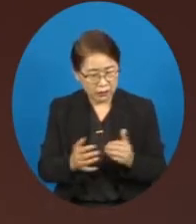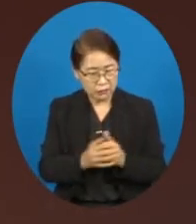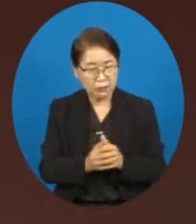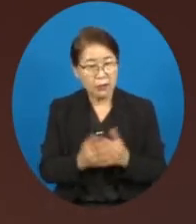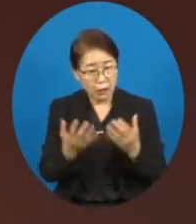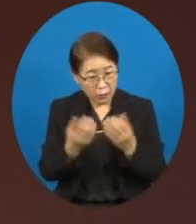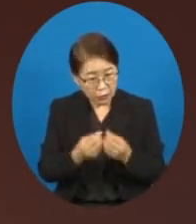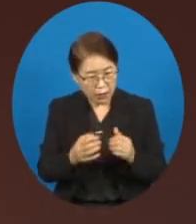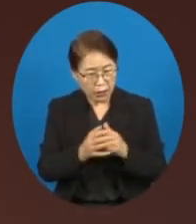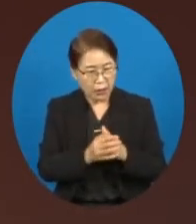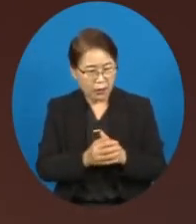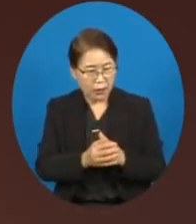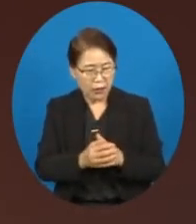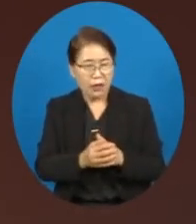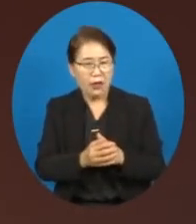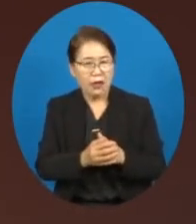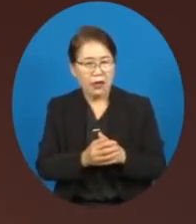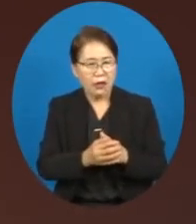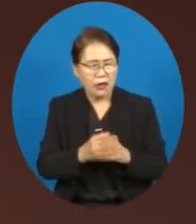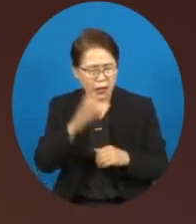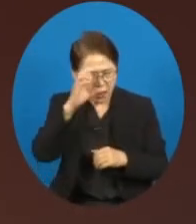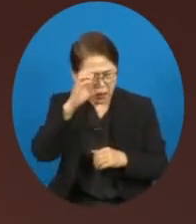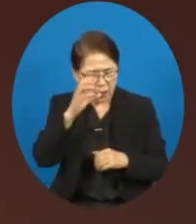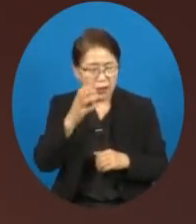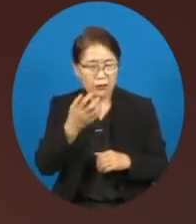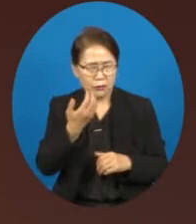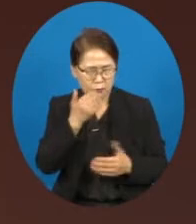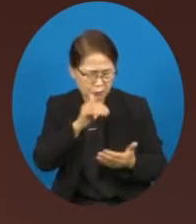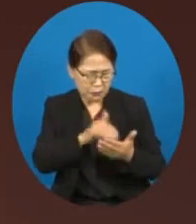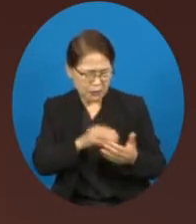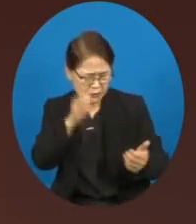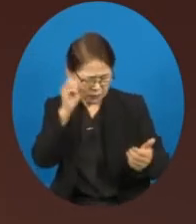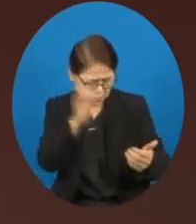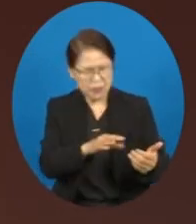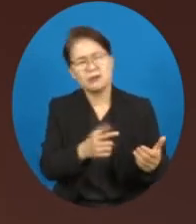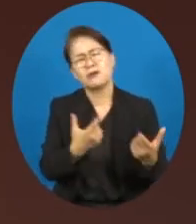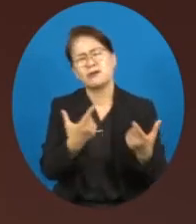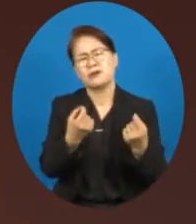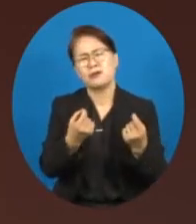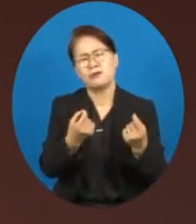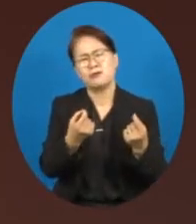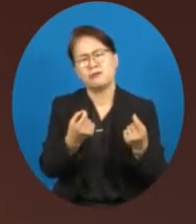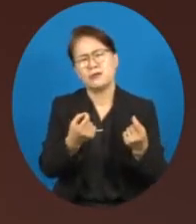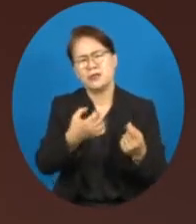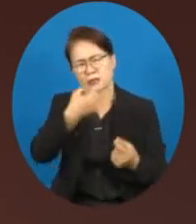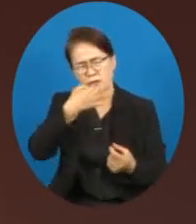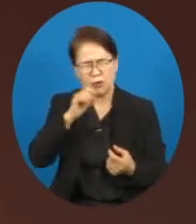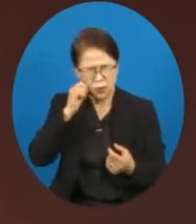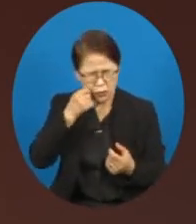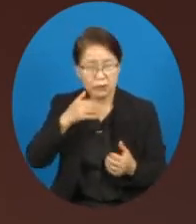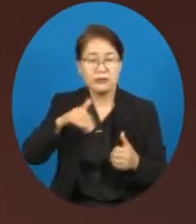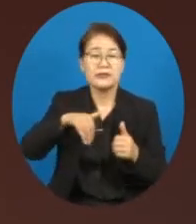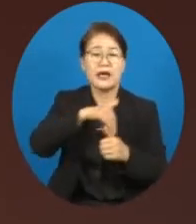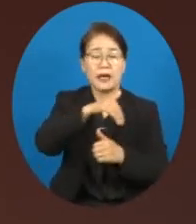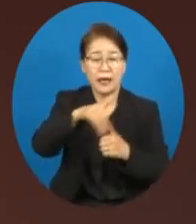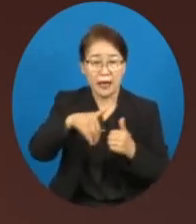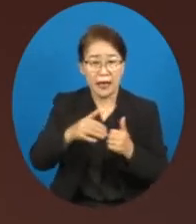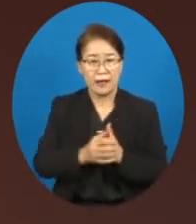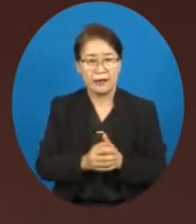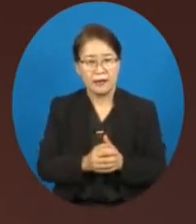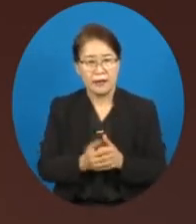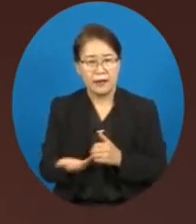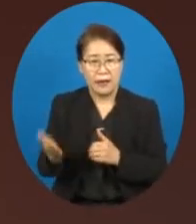같은 일이었습니다. 그렇지만 믿음으로 성전의 기초석을 놓고 추춧돌을 놓았을 때에